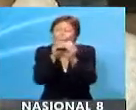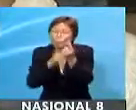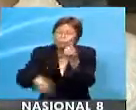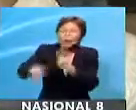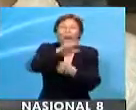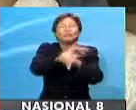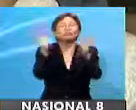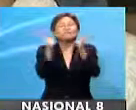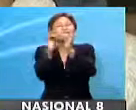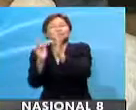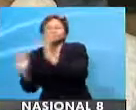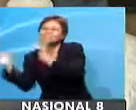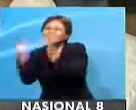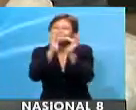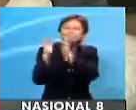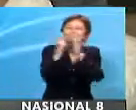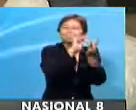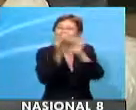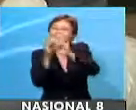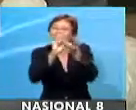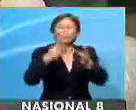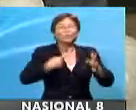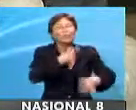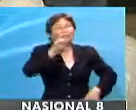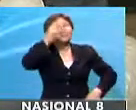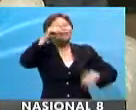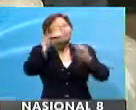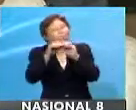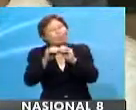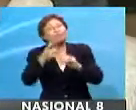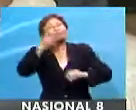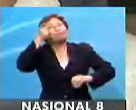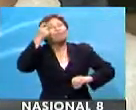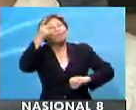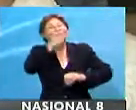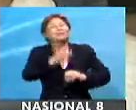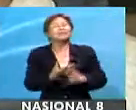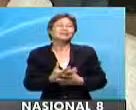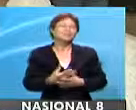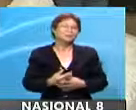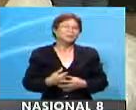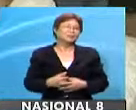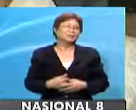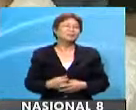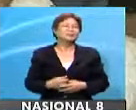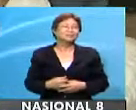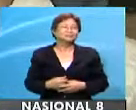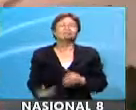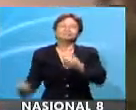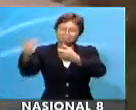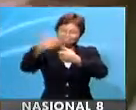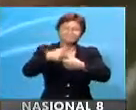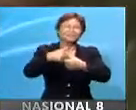each other. So we understand each other more and it will drive to ASEAN community.